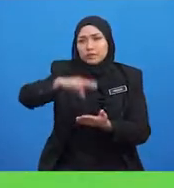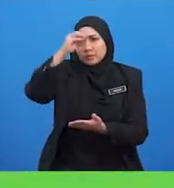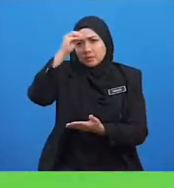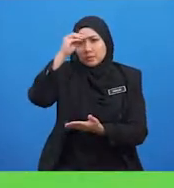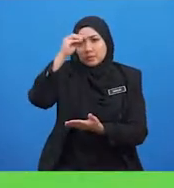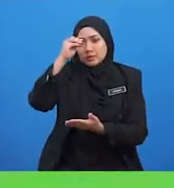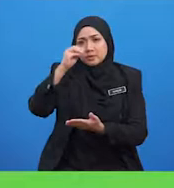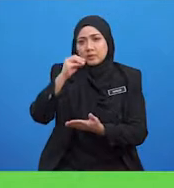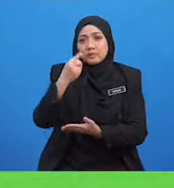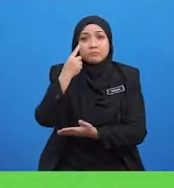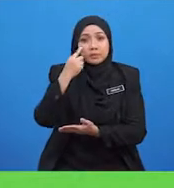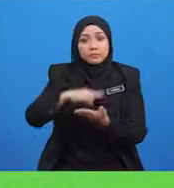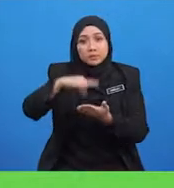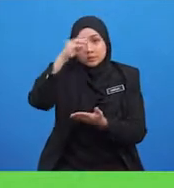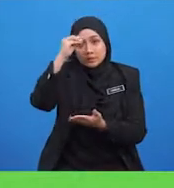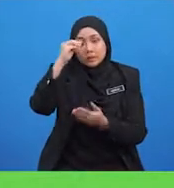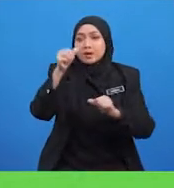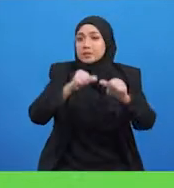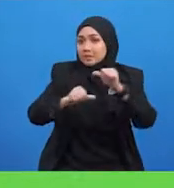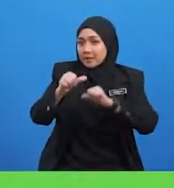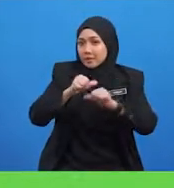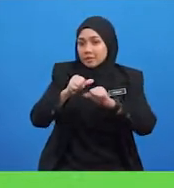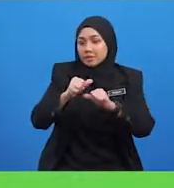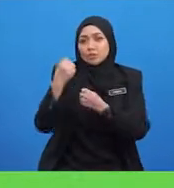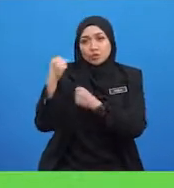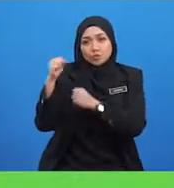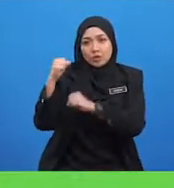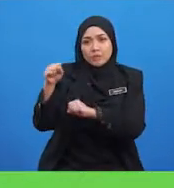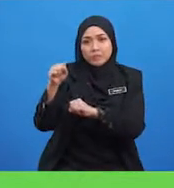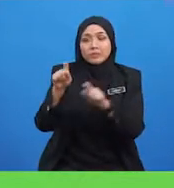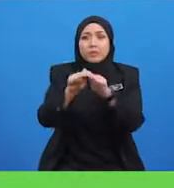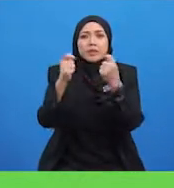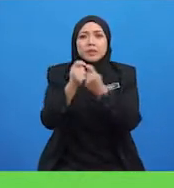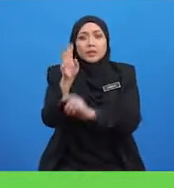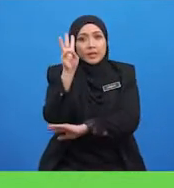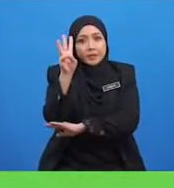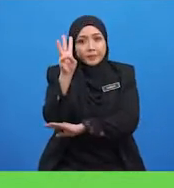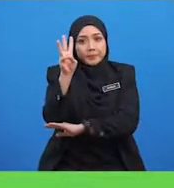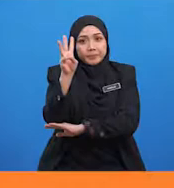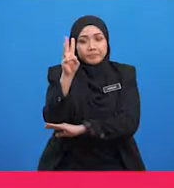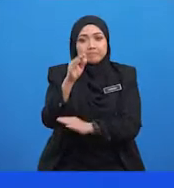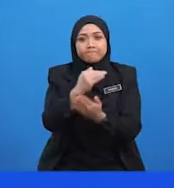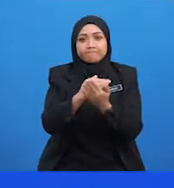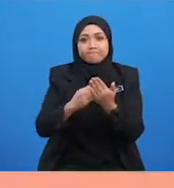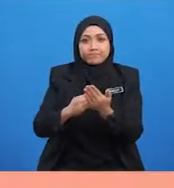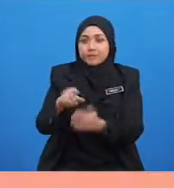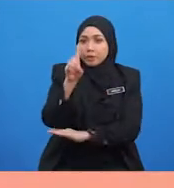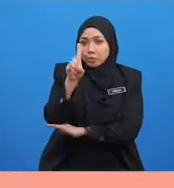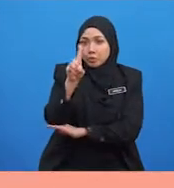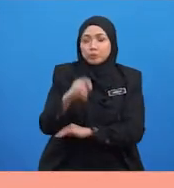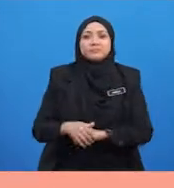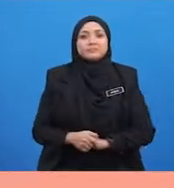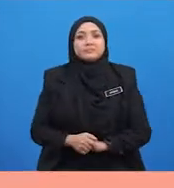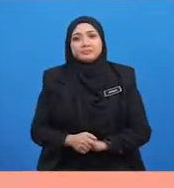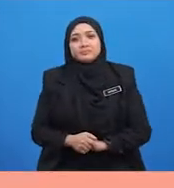bagi mata pelajaran Sains Sukan tingkatan 6, semester 1. Tajuk pembelajaran